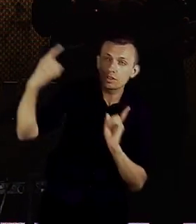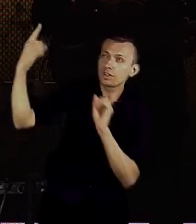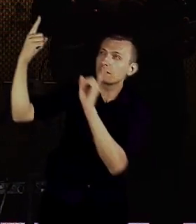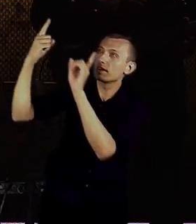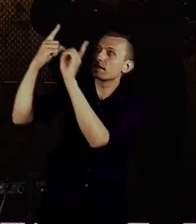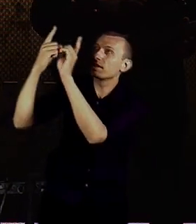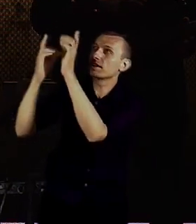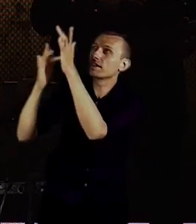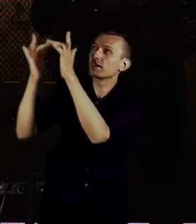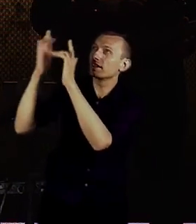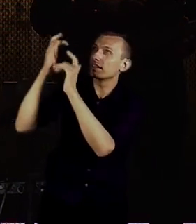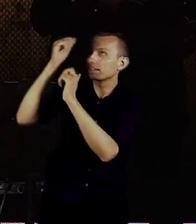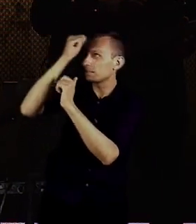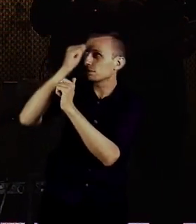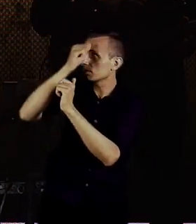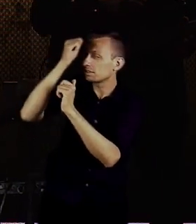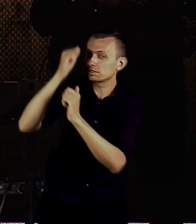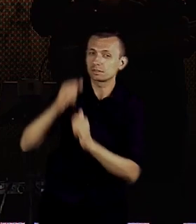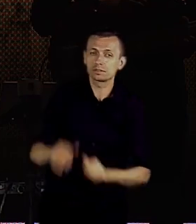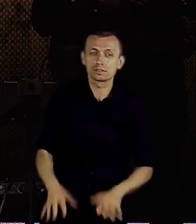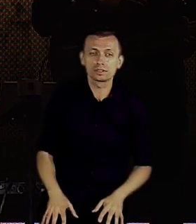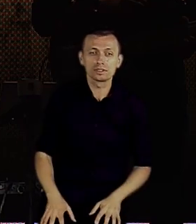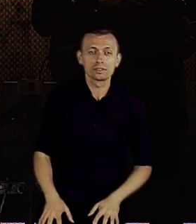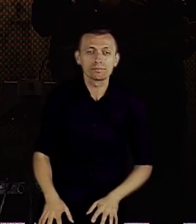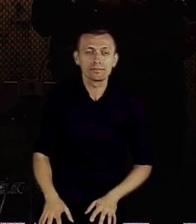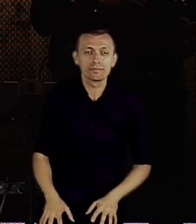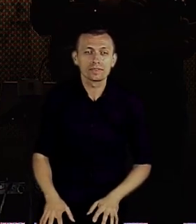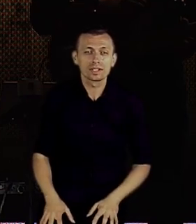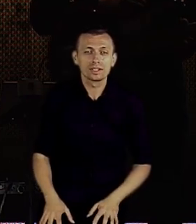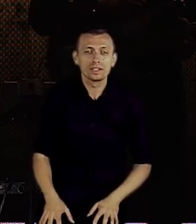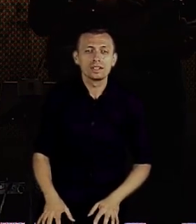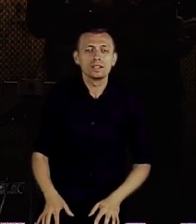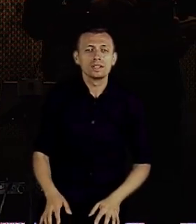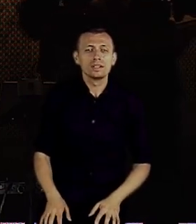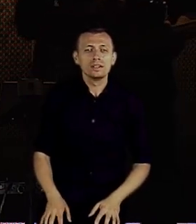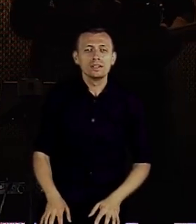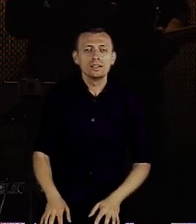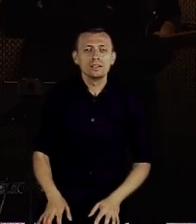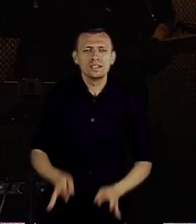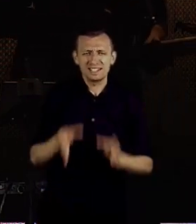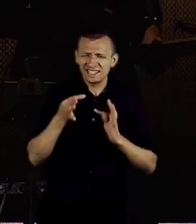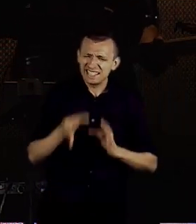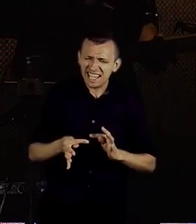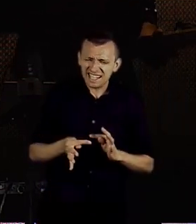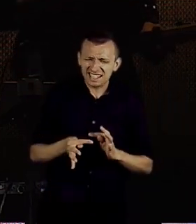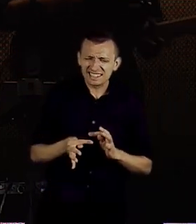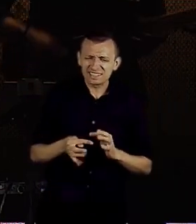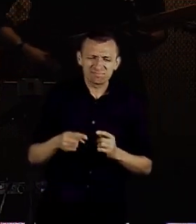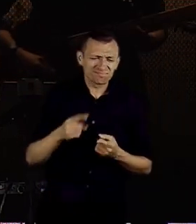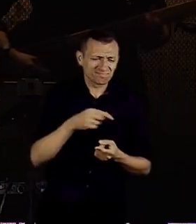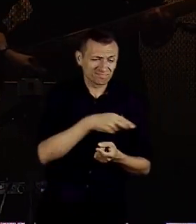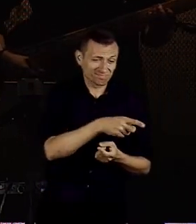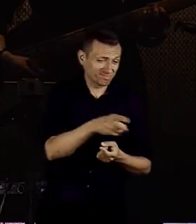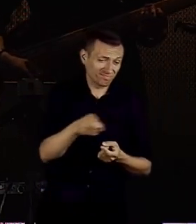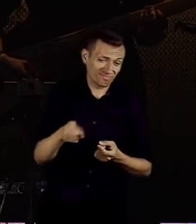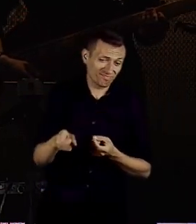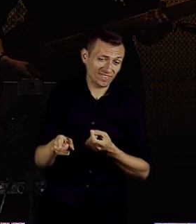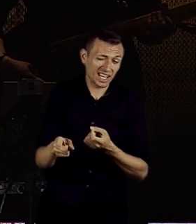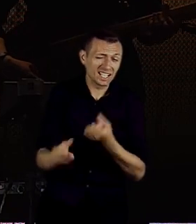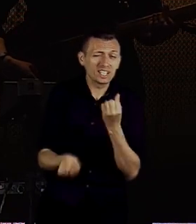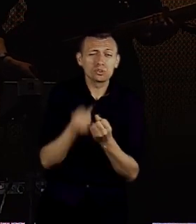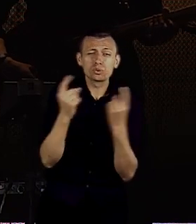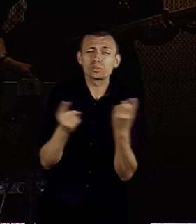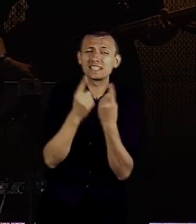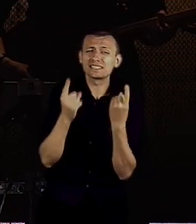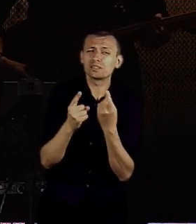chcemy zaufać Tobie, że ten punkt życia, w którym jesteśmy, może być punktem głębokiej przemiany charakteru,